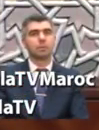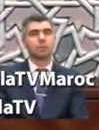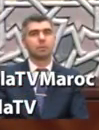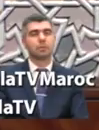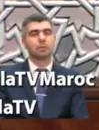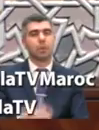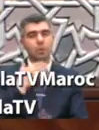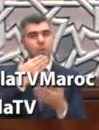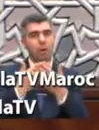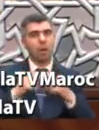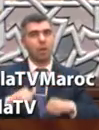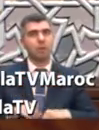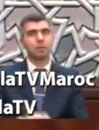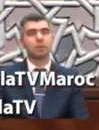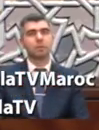شكرا سيد الوزير.